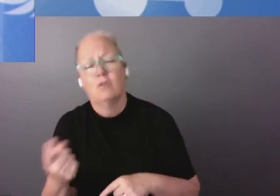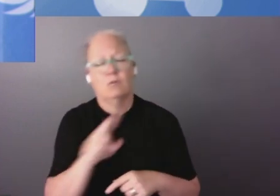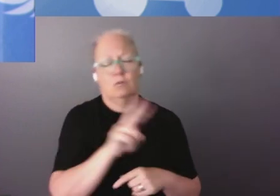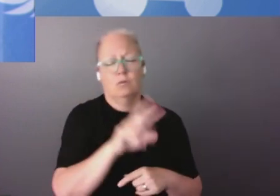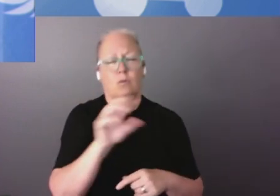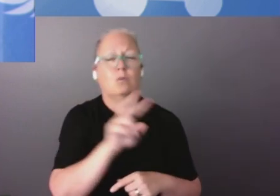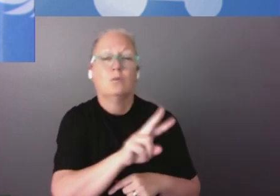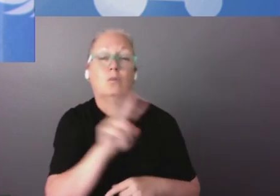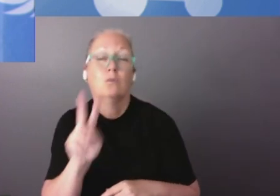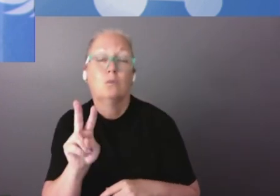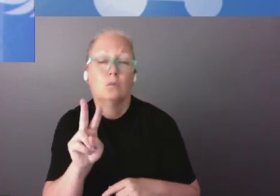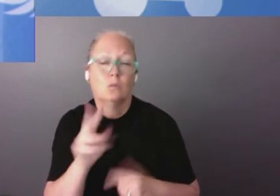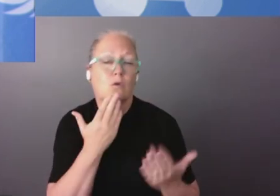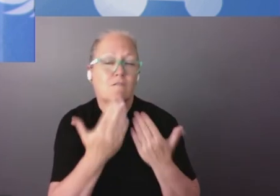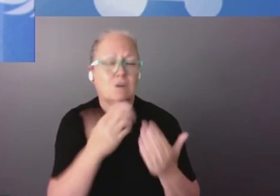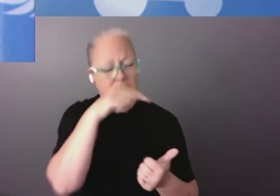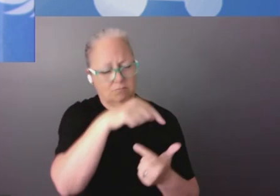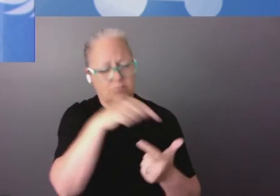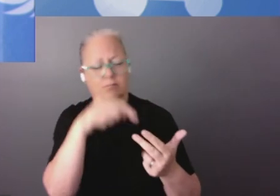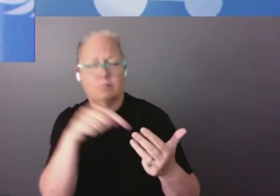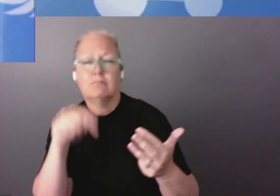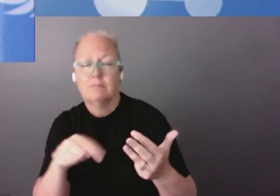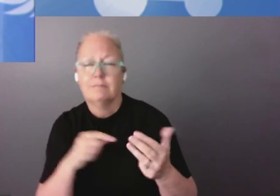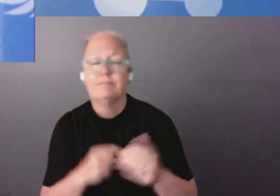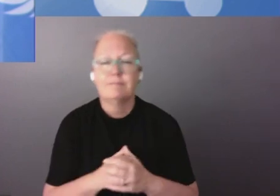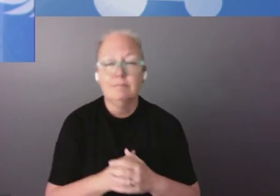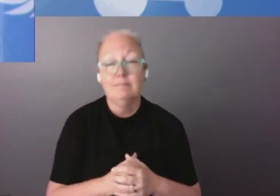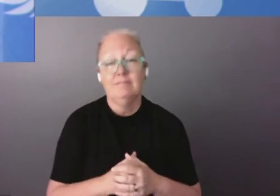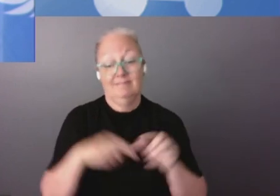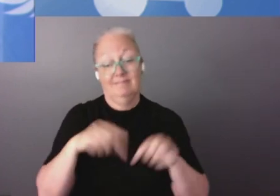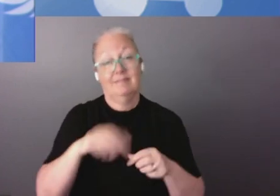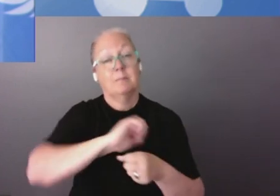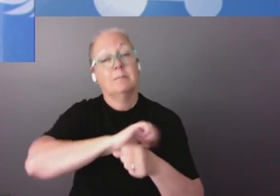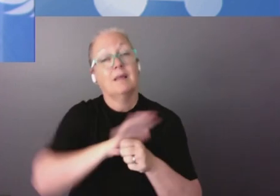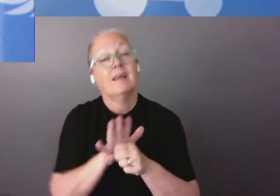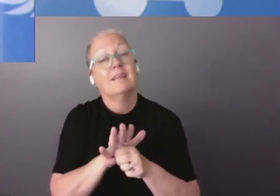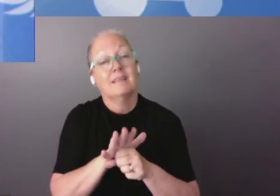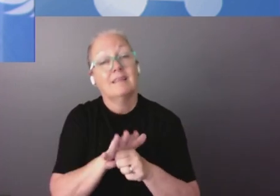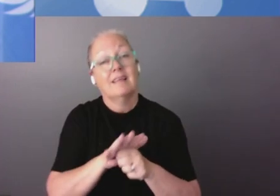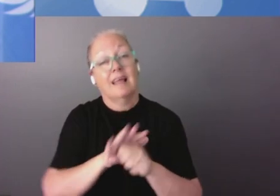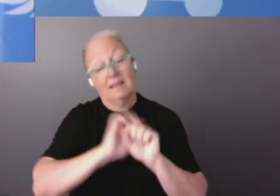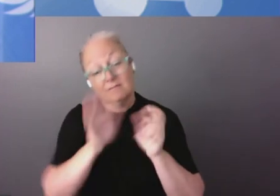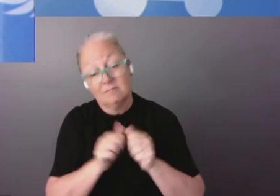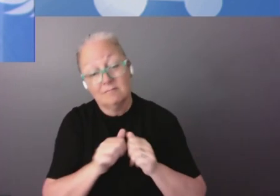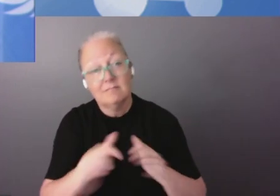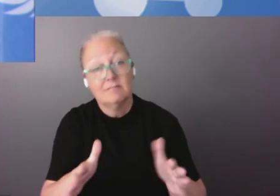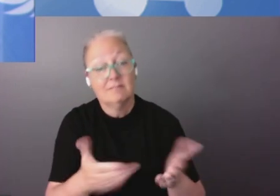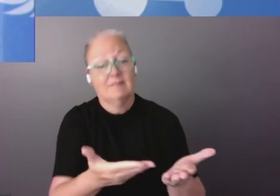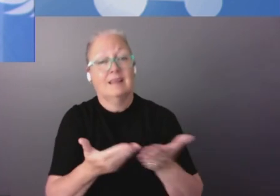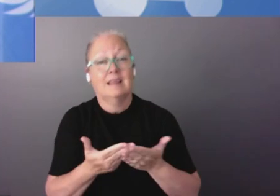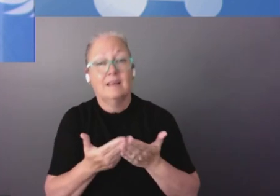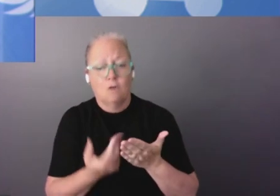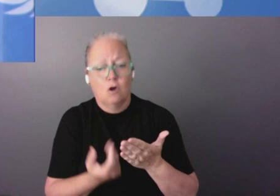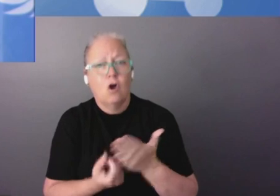również przedstawiciele Międzynarodowego Związku Telekomunikacyjnego. i będziemy mówić o tym, czego nauczyliśmy